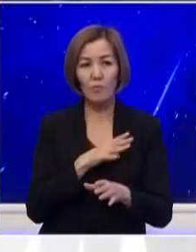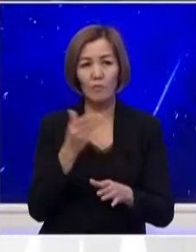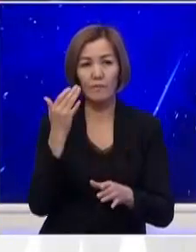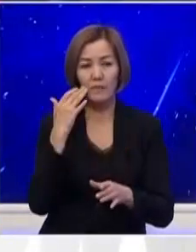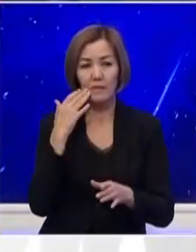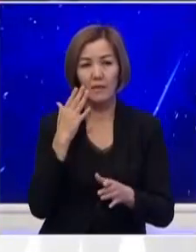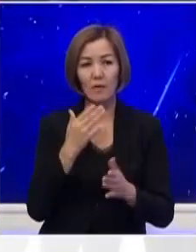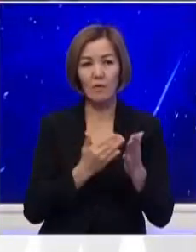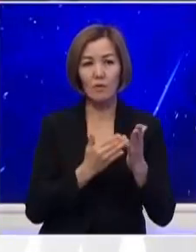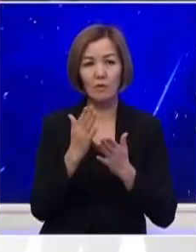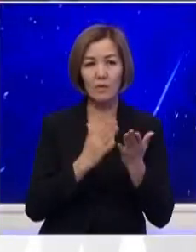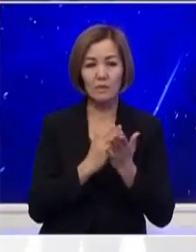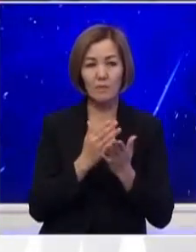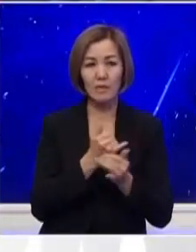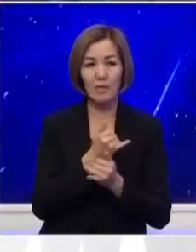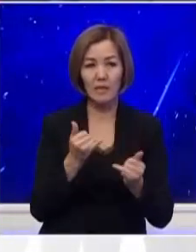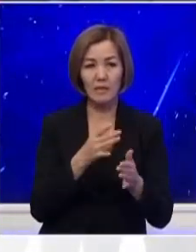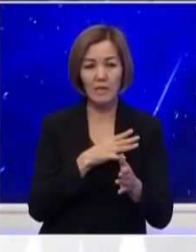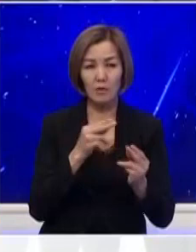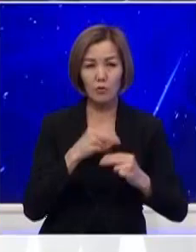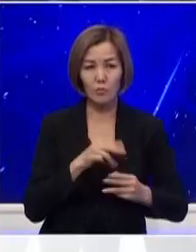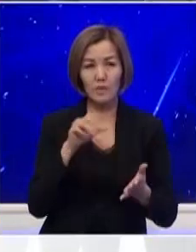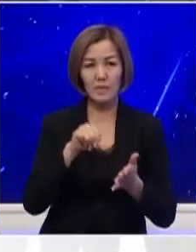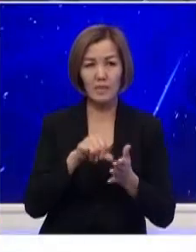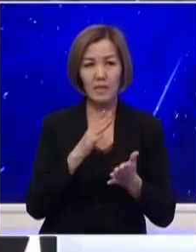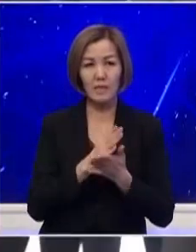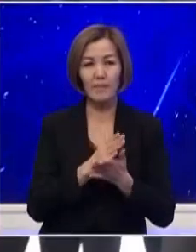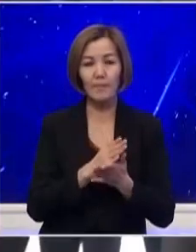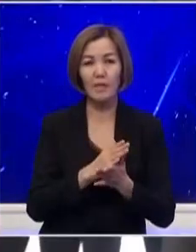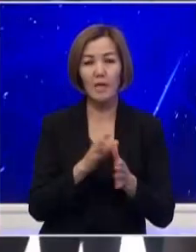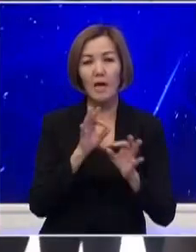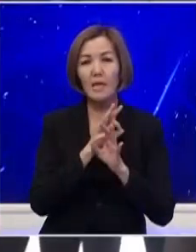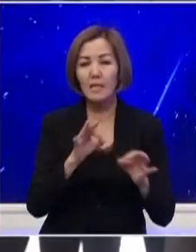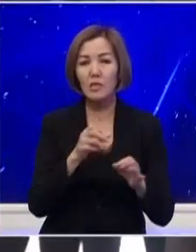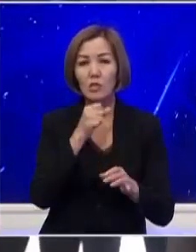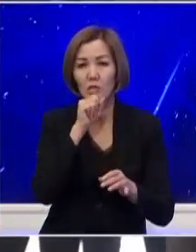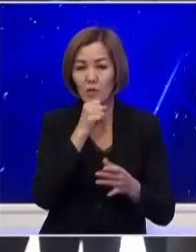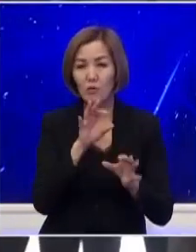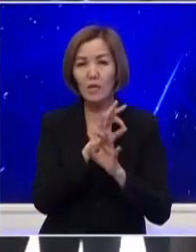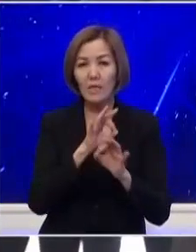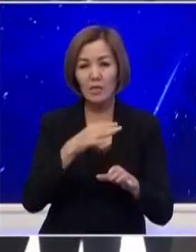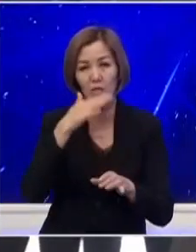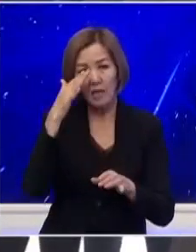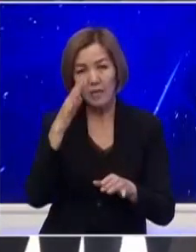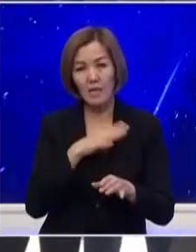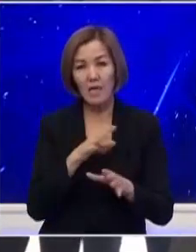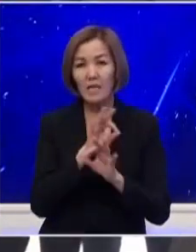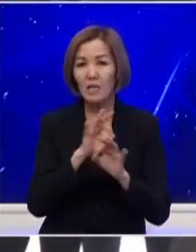үлкен қызметте, жақсы сондай әке, жақсы ата. Сондай